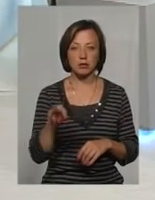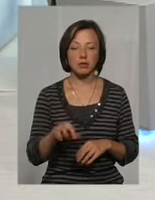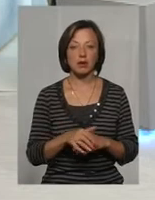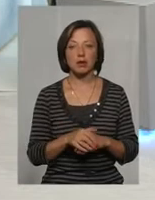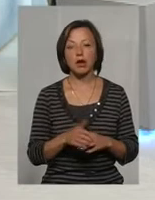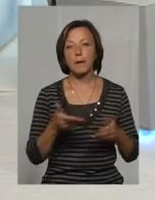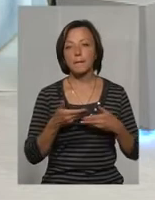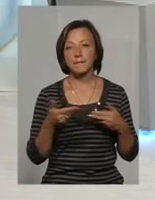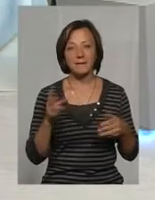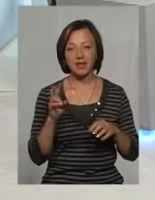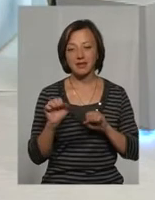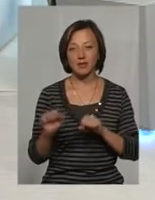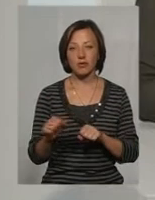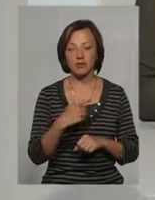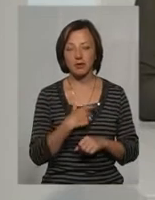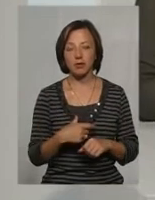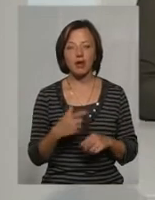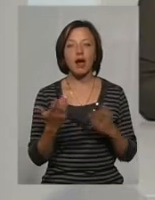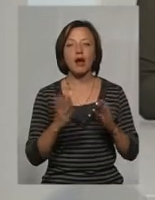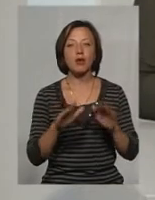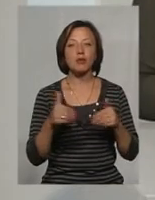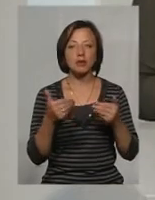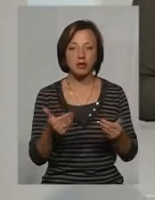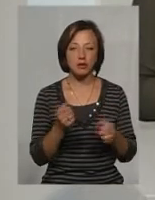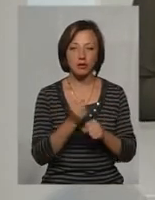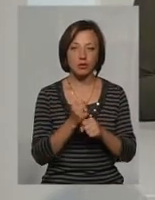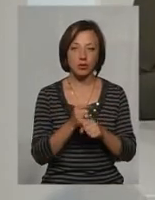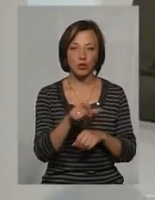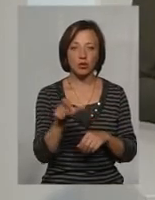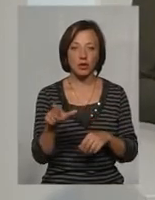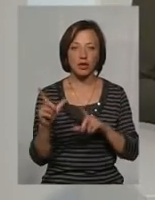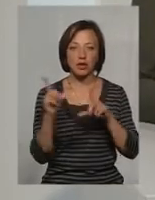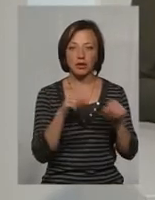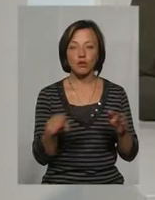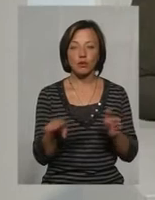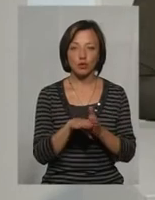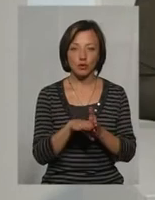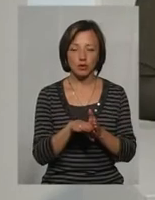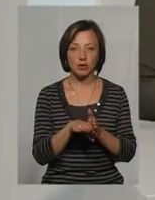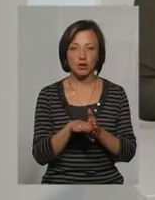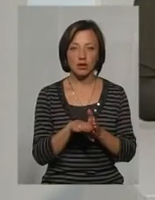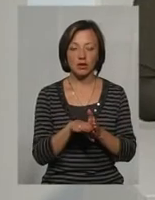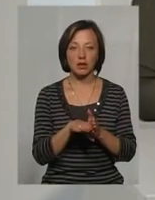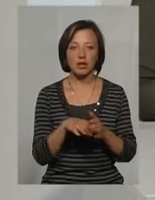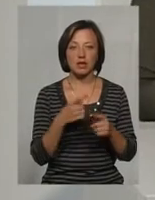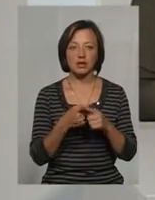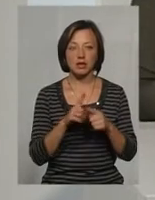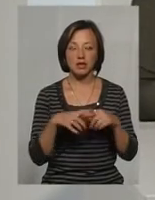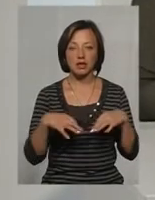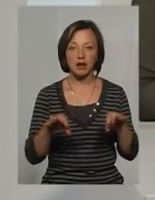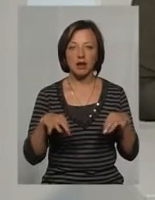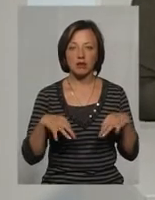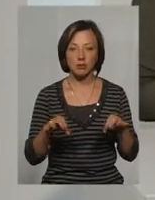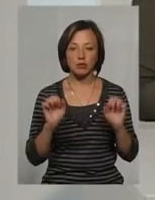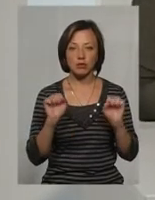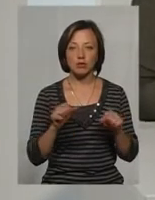ми не застраховані ніколи, які рекомендації ви дасте тим людям, які їдуть у відпустку? Так? Адже, по-перше, це транспорт, це